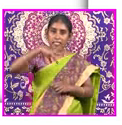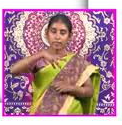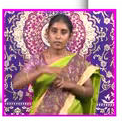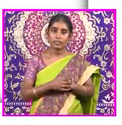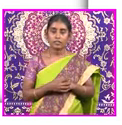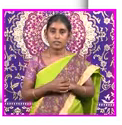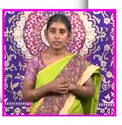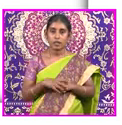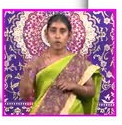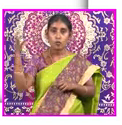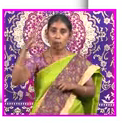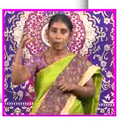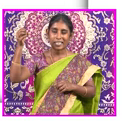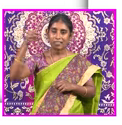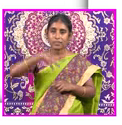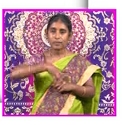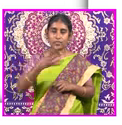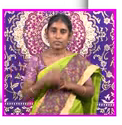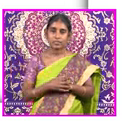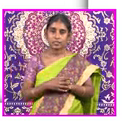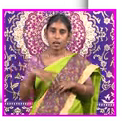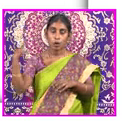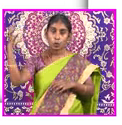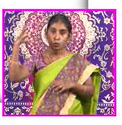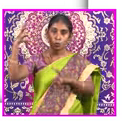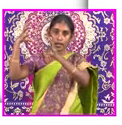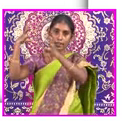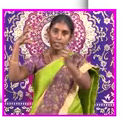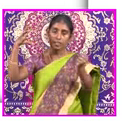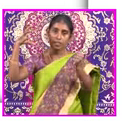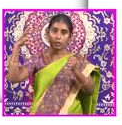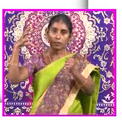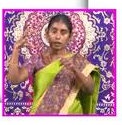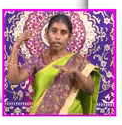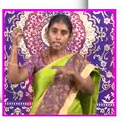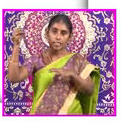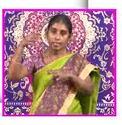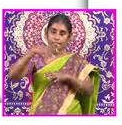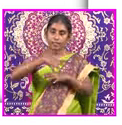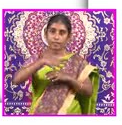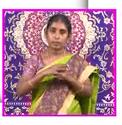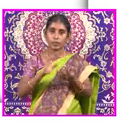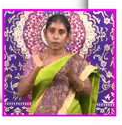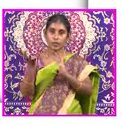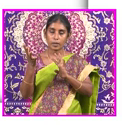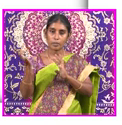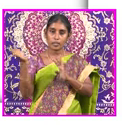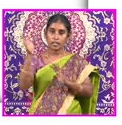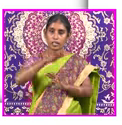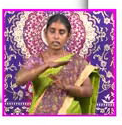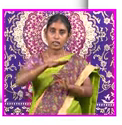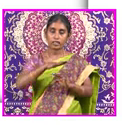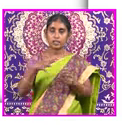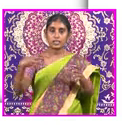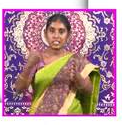வெப்பத்தை நேரடியாக அடைகிறது. இதன் மூலமாக பூமியானது வெப்பமடைகிறது. இது வந்து தெர்மல் ரேடியேஷன்,